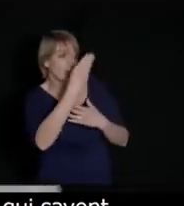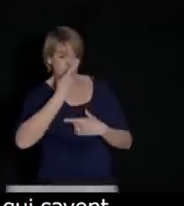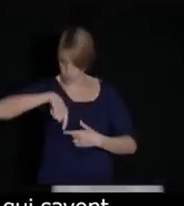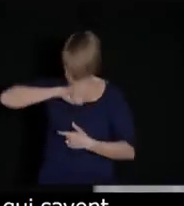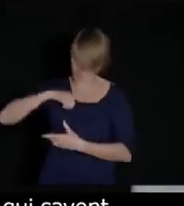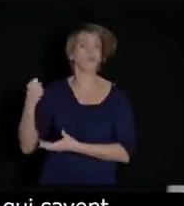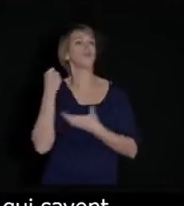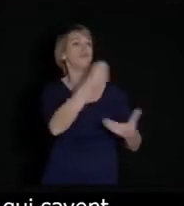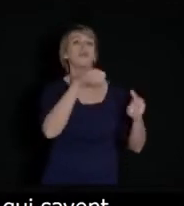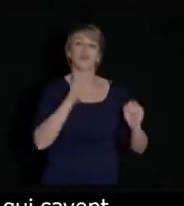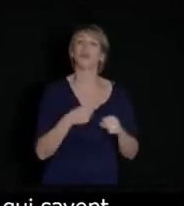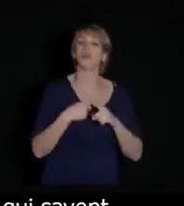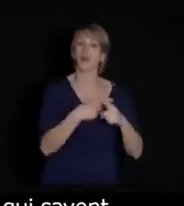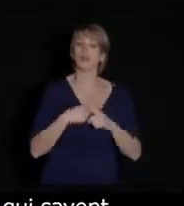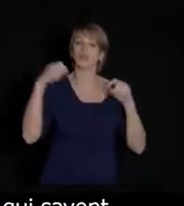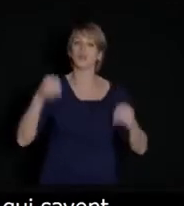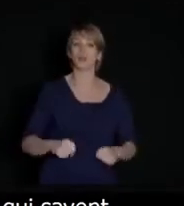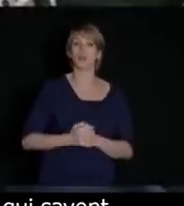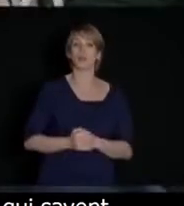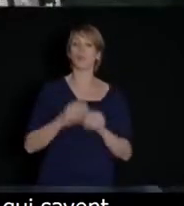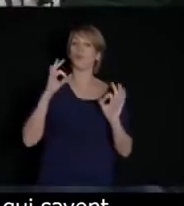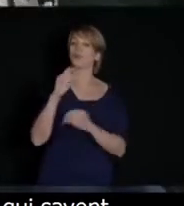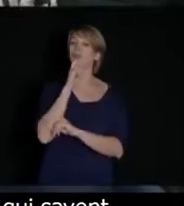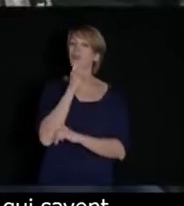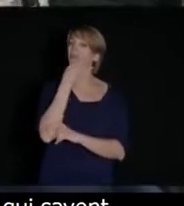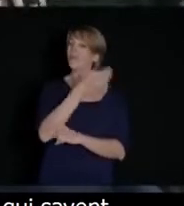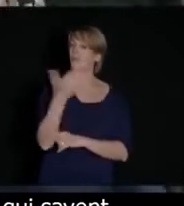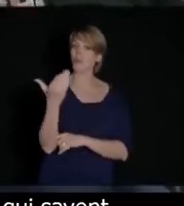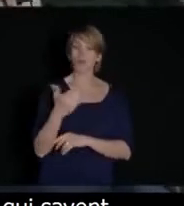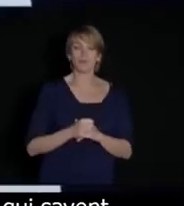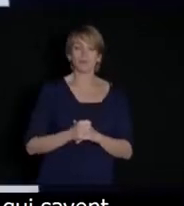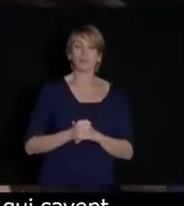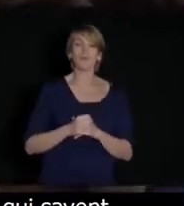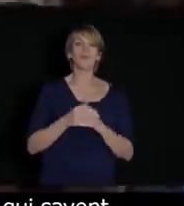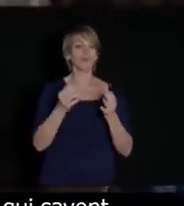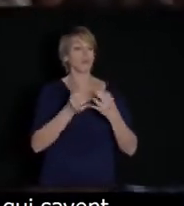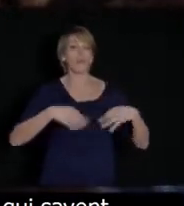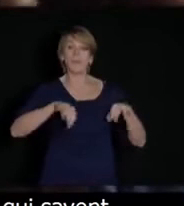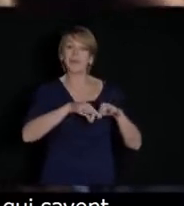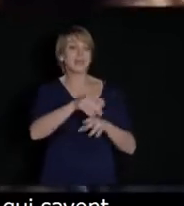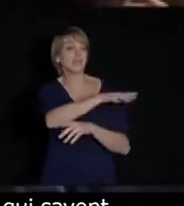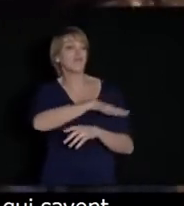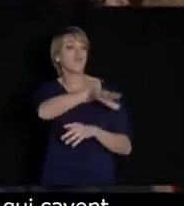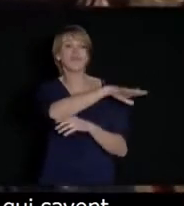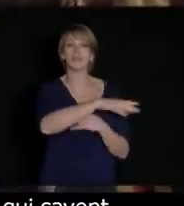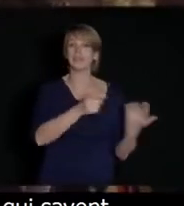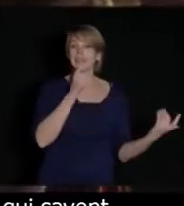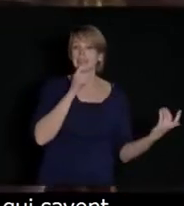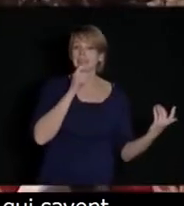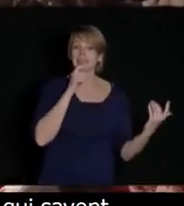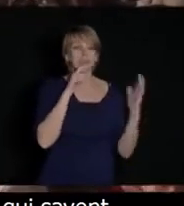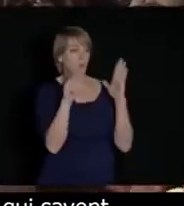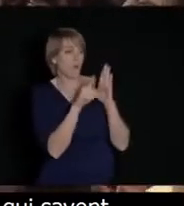rien que pour nous. Il faut que nous ayons, comme je vous l'ai dit tout à l'heure, pour associer les